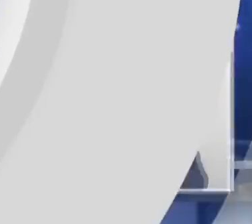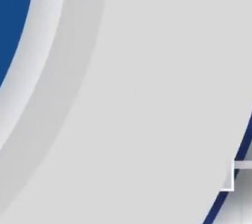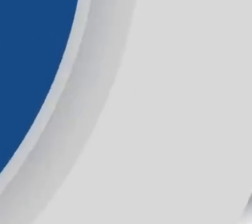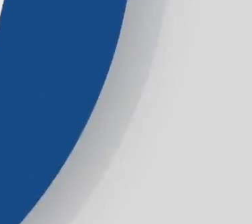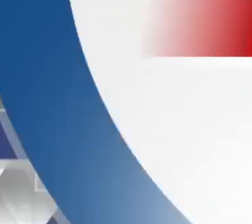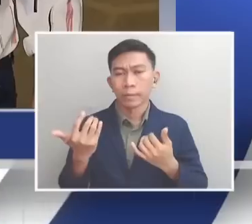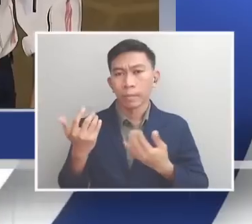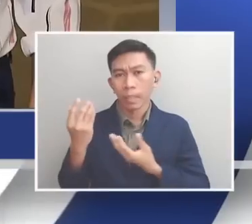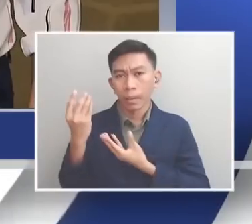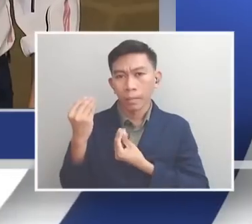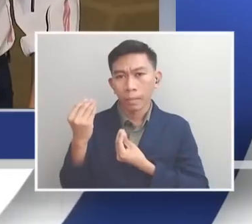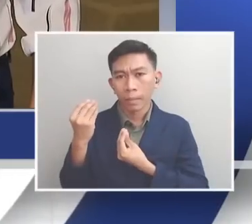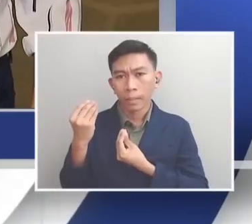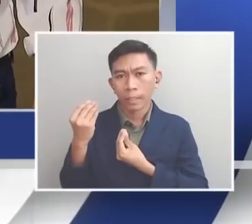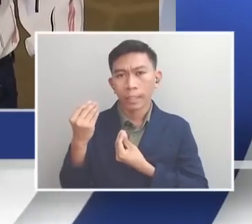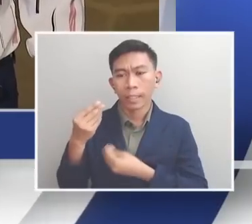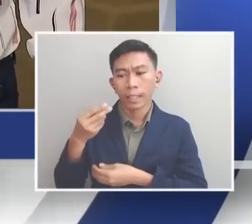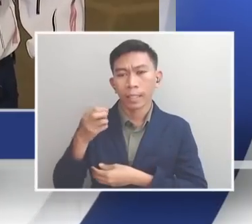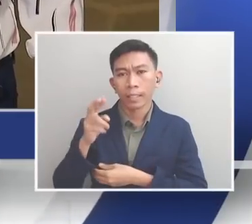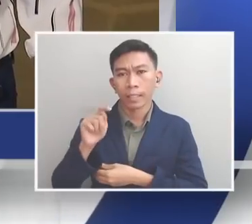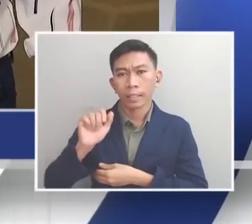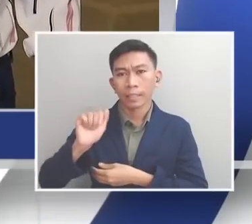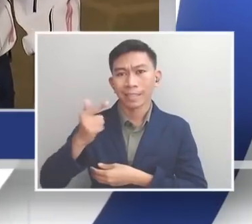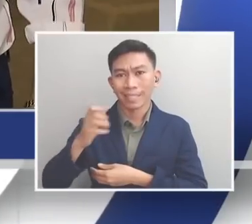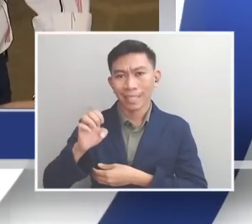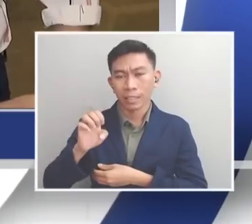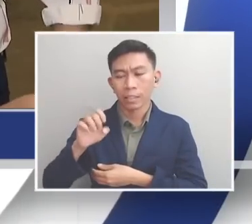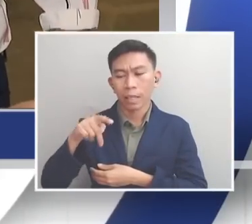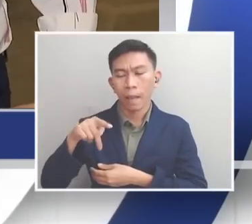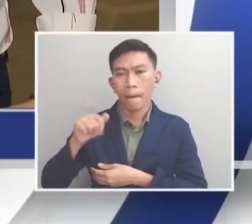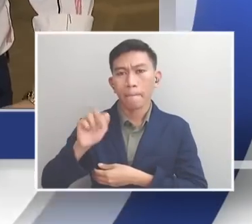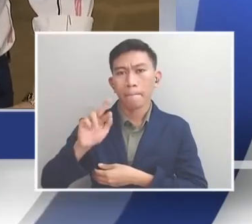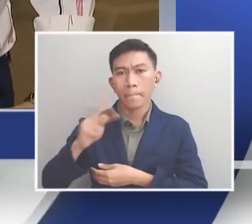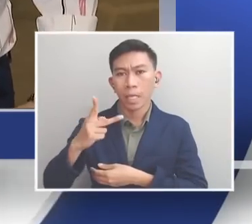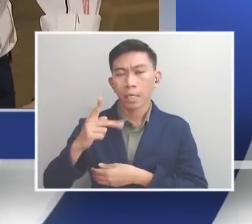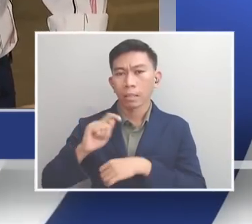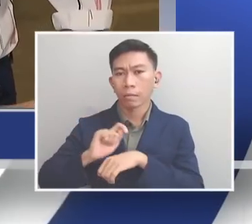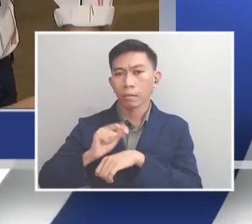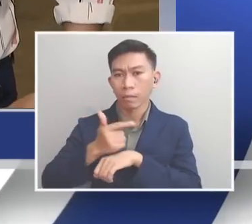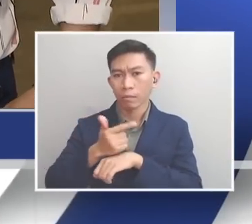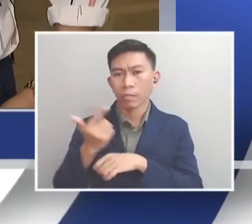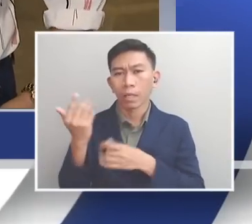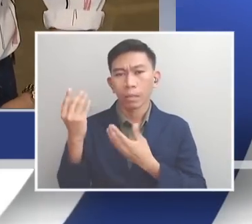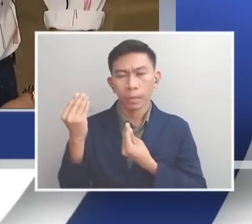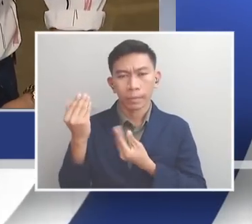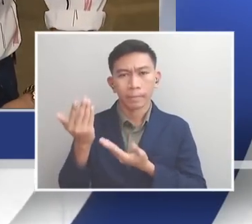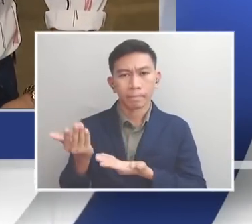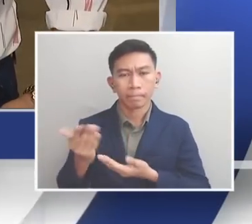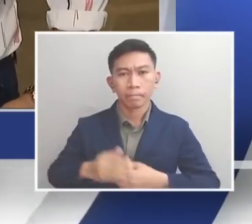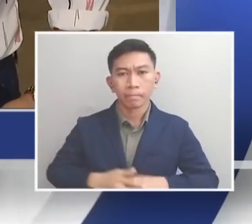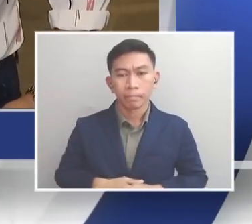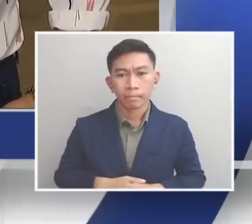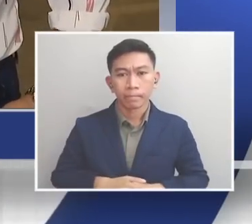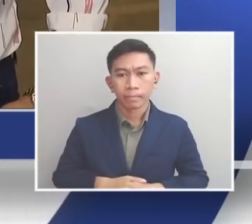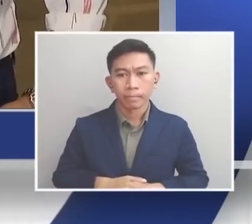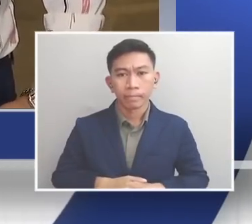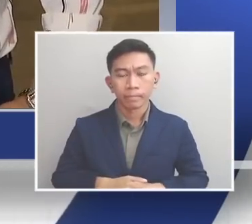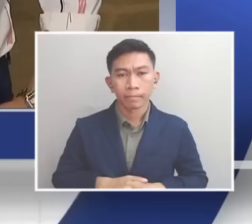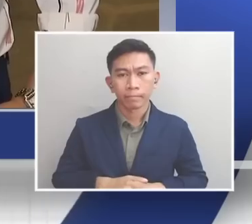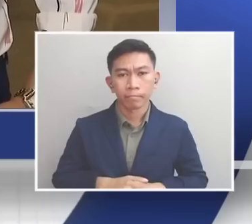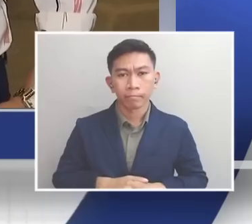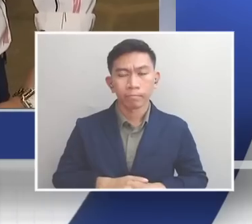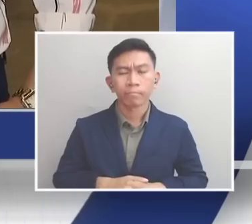Heritage Park sa Taguig City, nagpapatrol si Sherry Ann Torres. Sherry Ann, ano-ano yung mga kwento